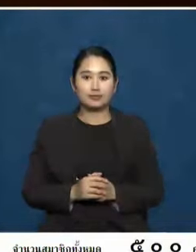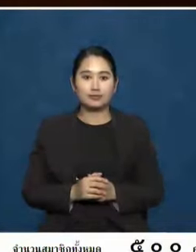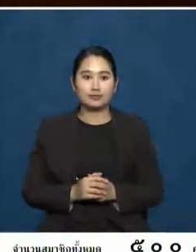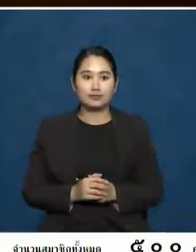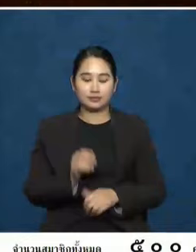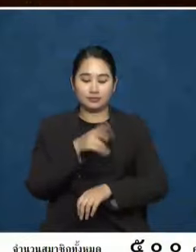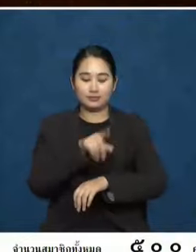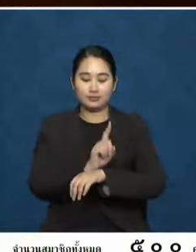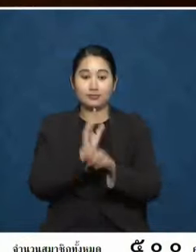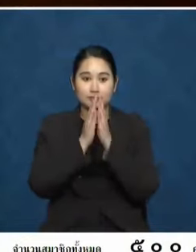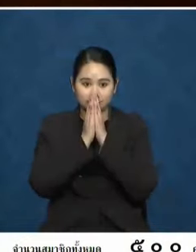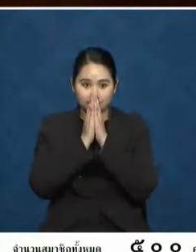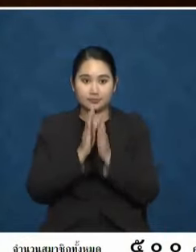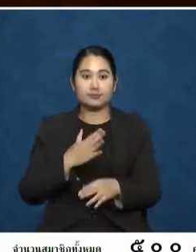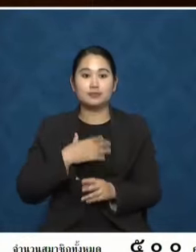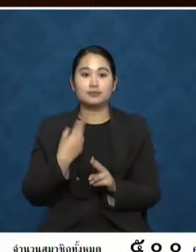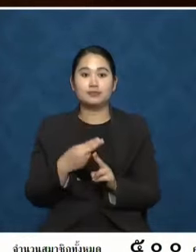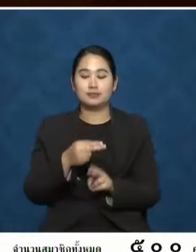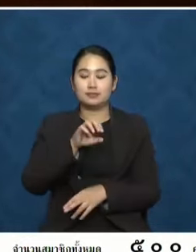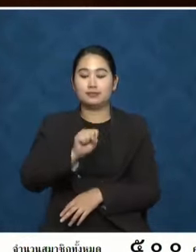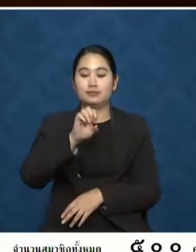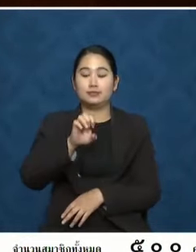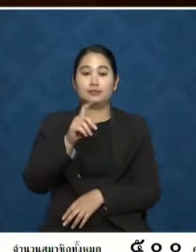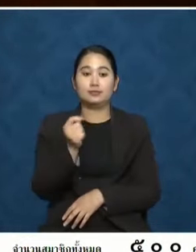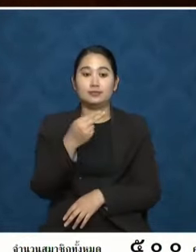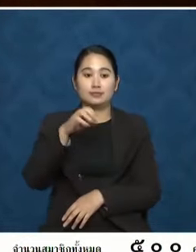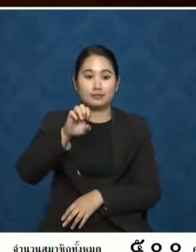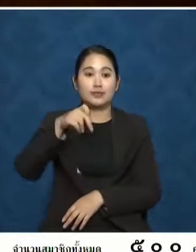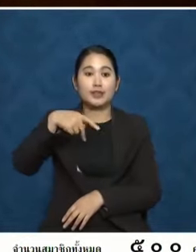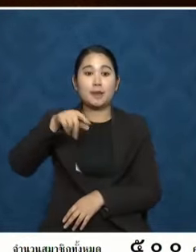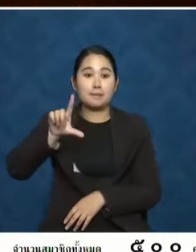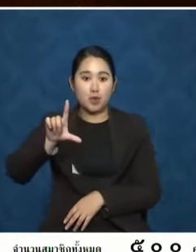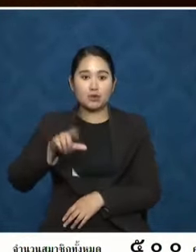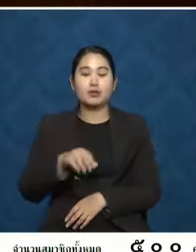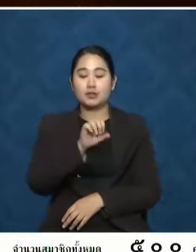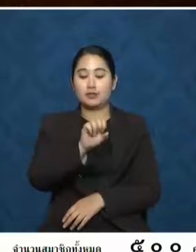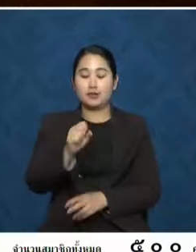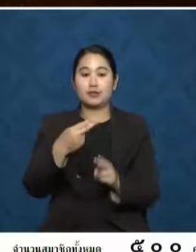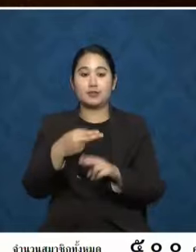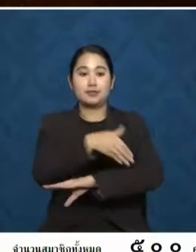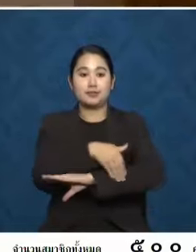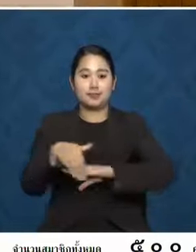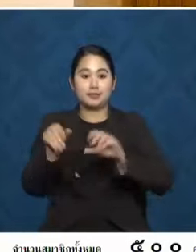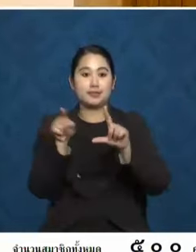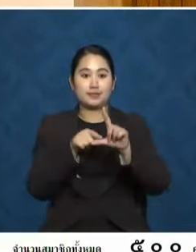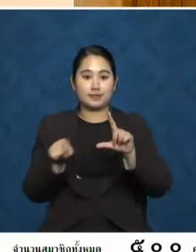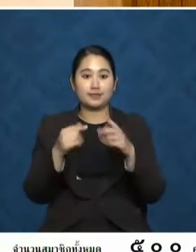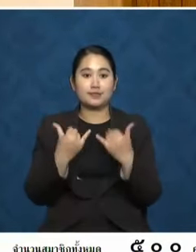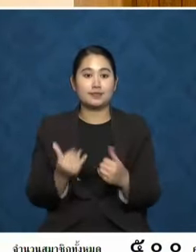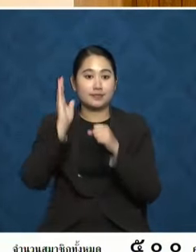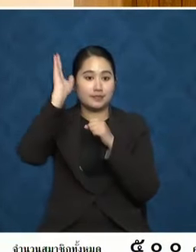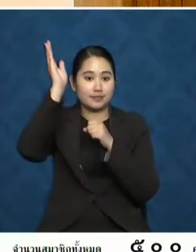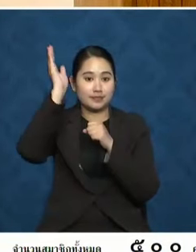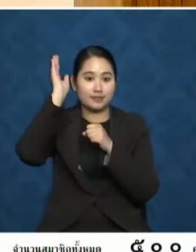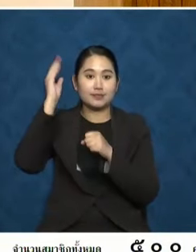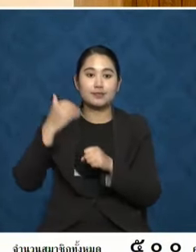เรีนท่านประทานสภาที่เขารพผมสิธพล วิบธนากูลผู้แทนราศดรแบบบญชีรายชื่อ พักกาวไกลวันนี้ผมกอย่